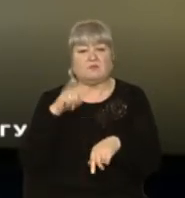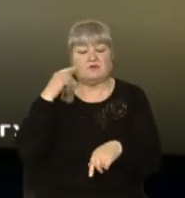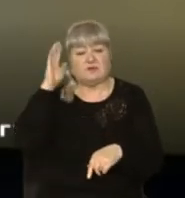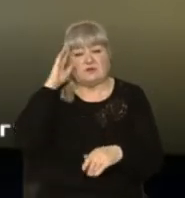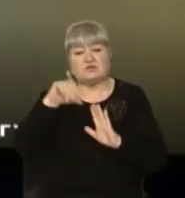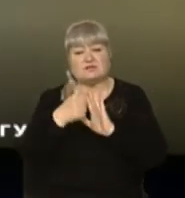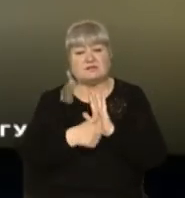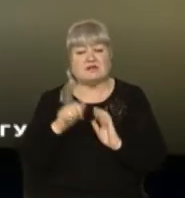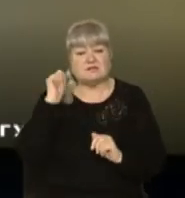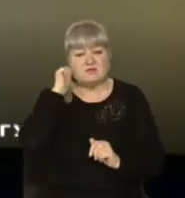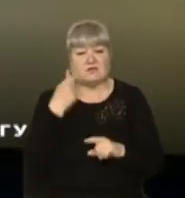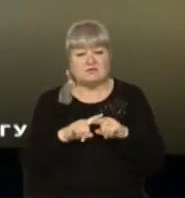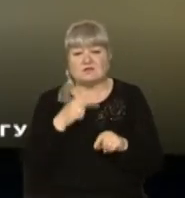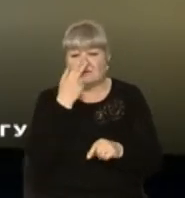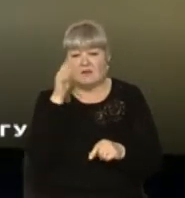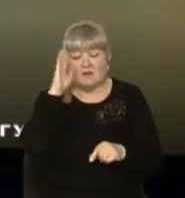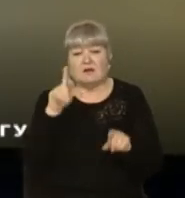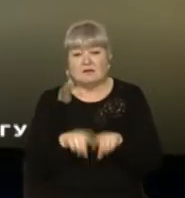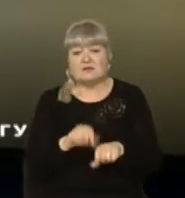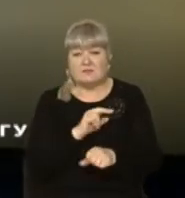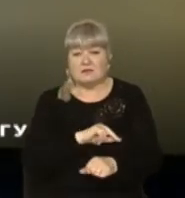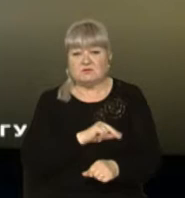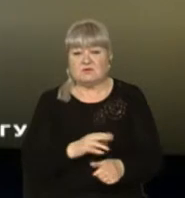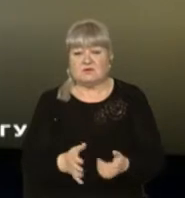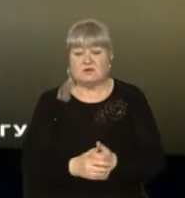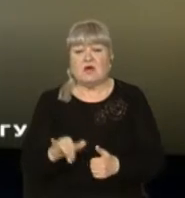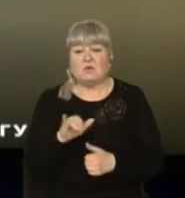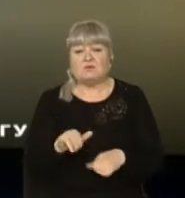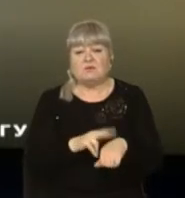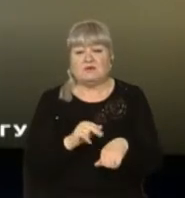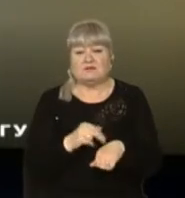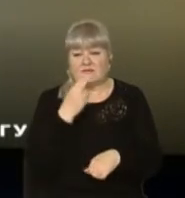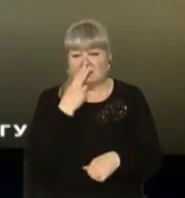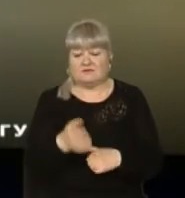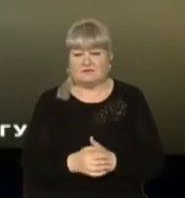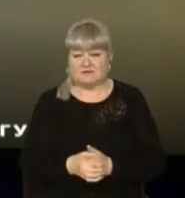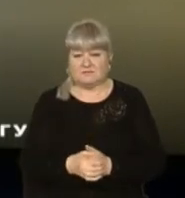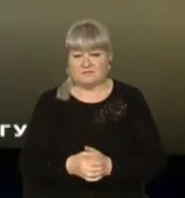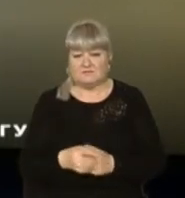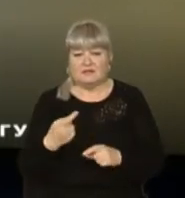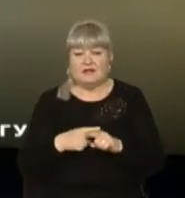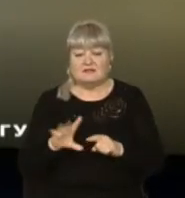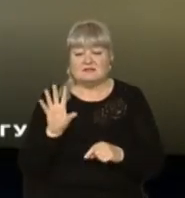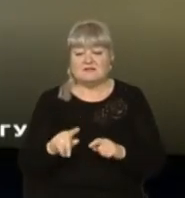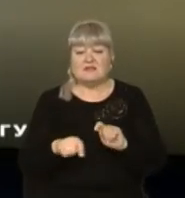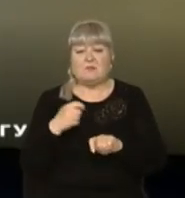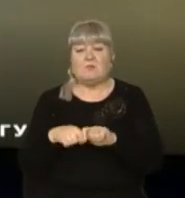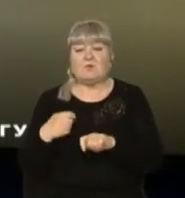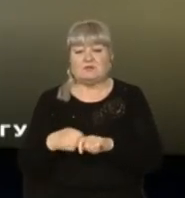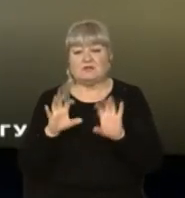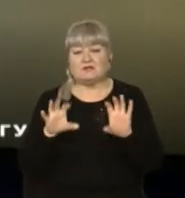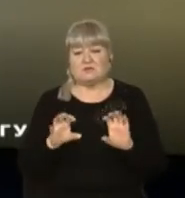16 років, це неповнолітня людина, теж працює. Куди поліція дивиться? Розумієте, це все порушення діючого